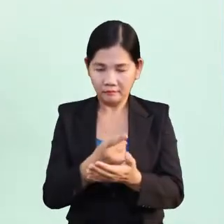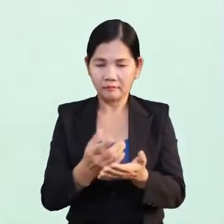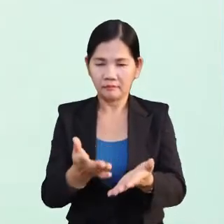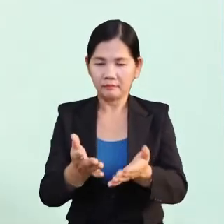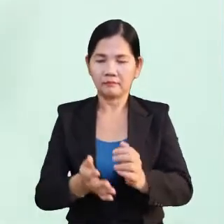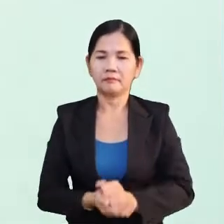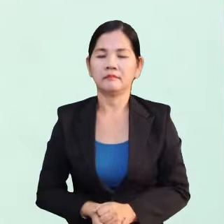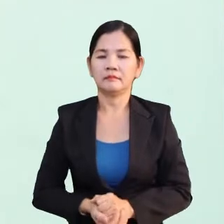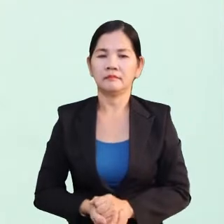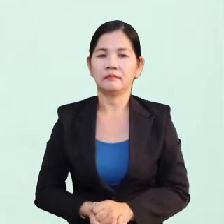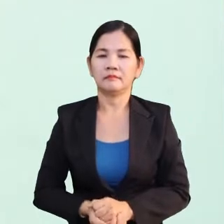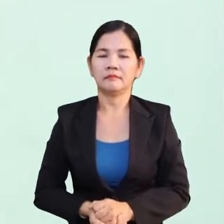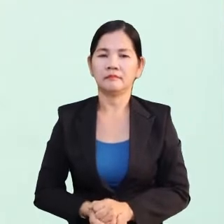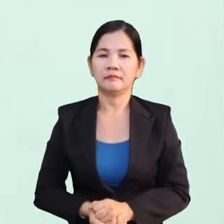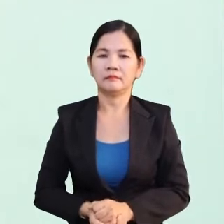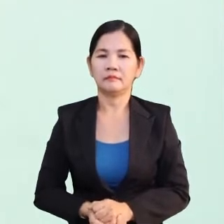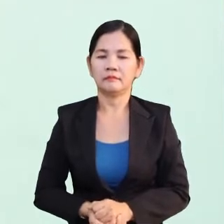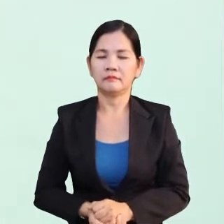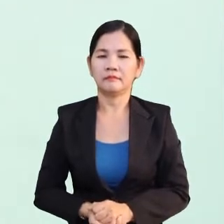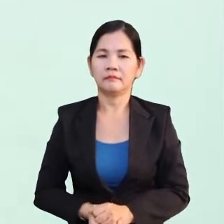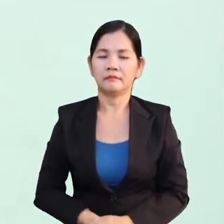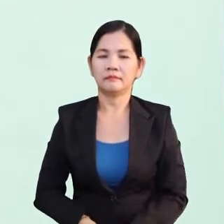គាត់